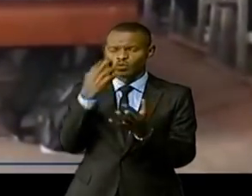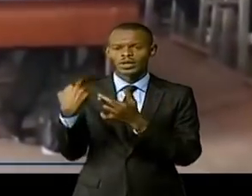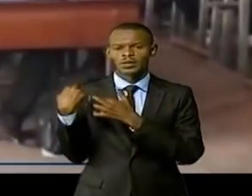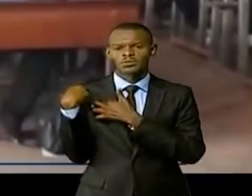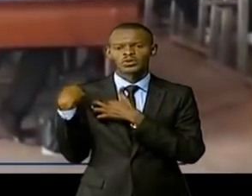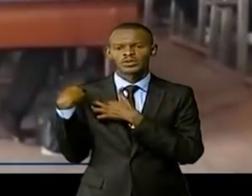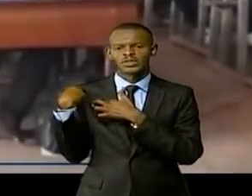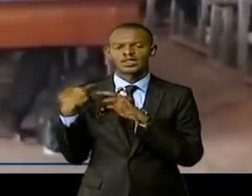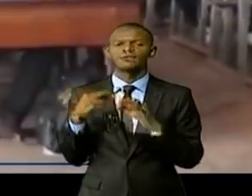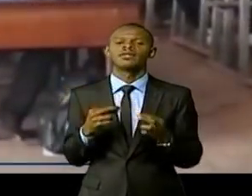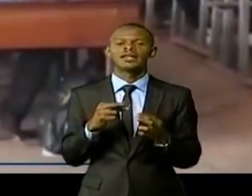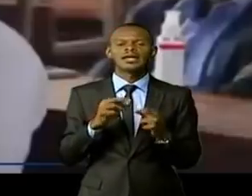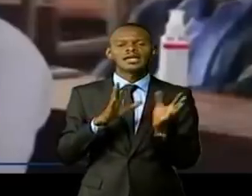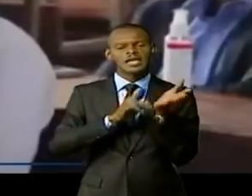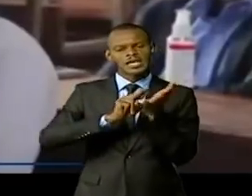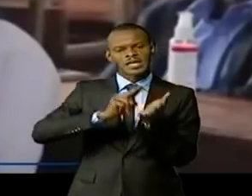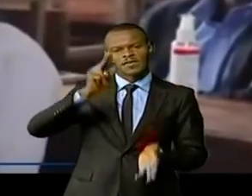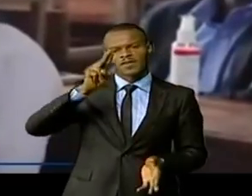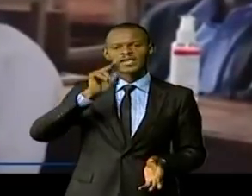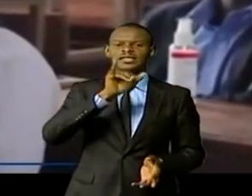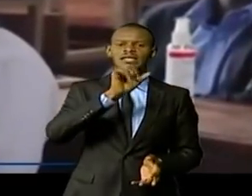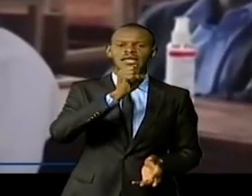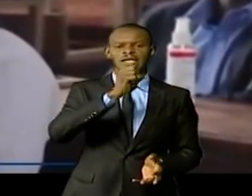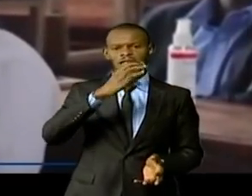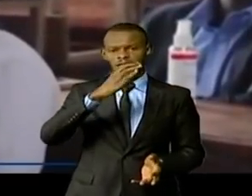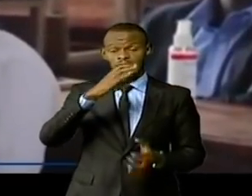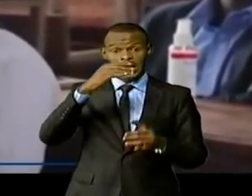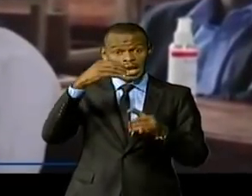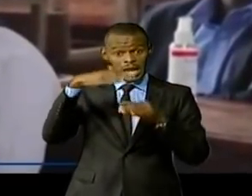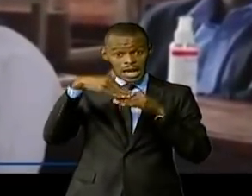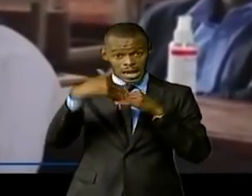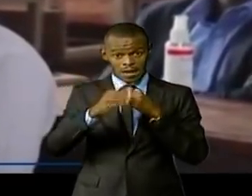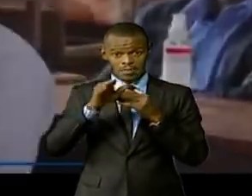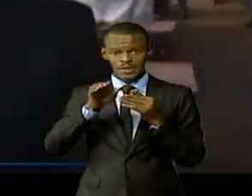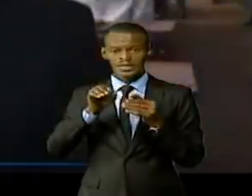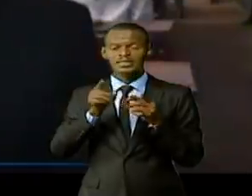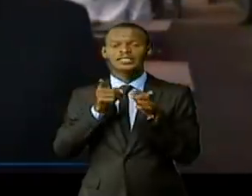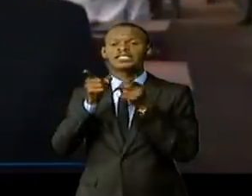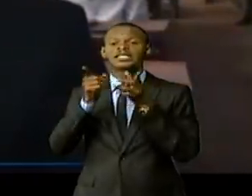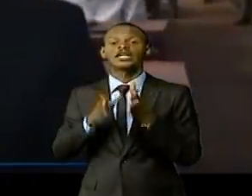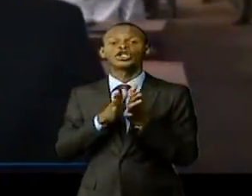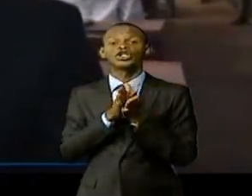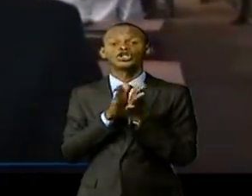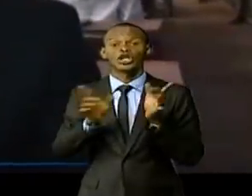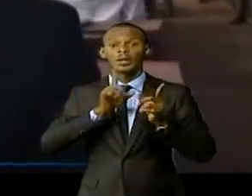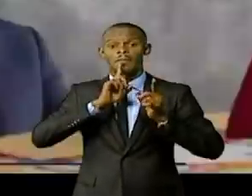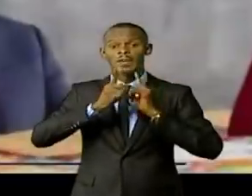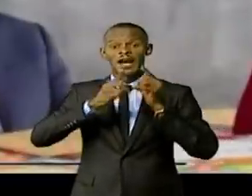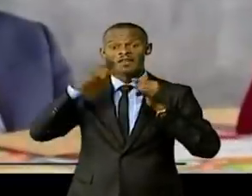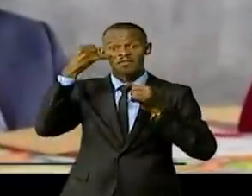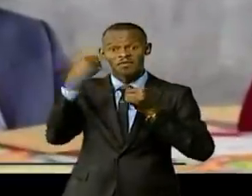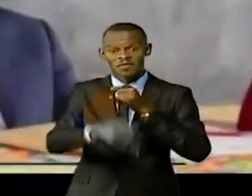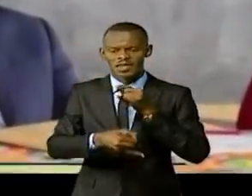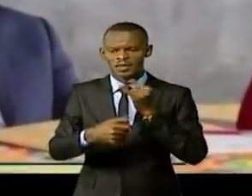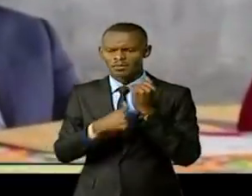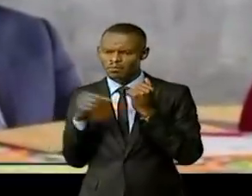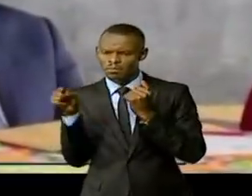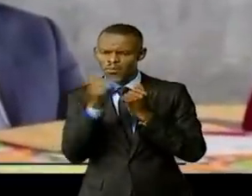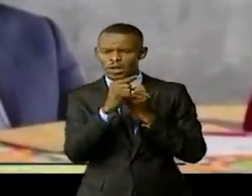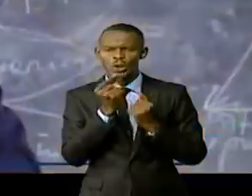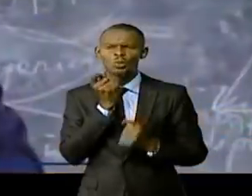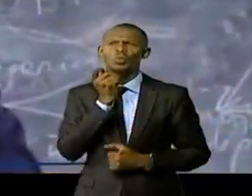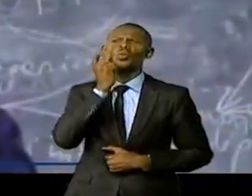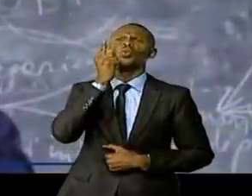suite, la réaction de l'assistance après le mot du directeur général était très encourageante et a pu réveiller la conscience de ses